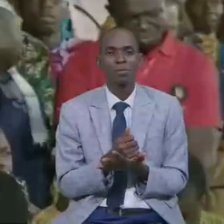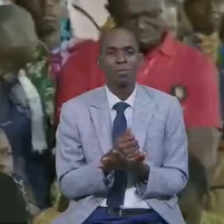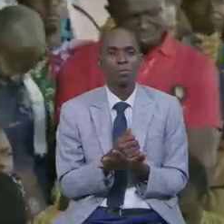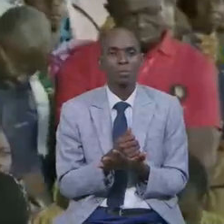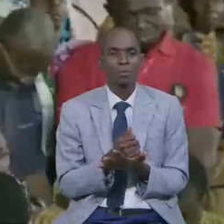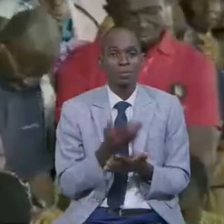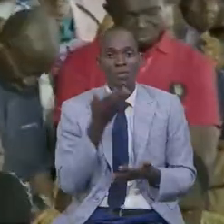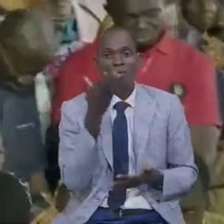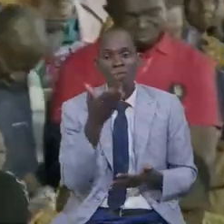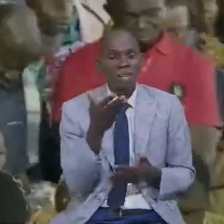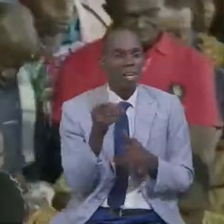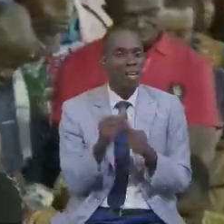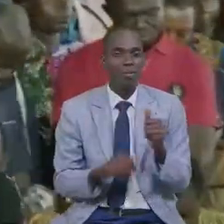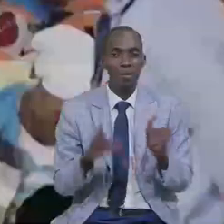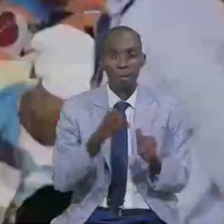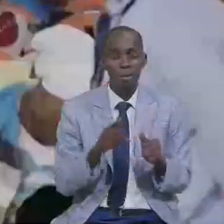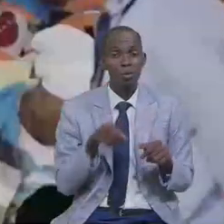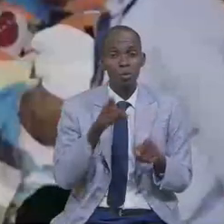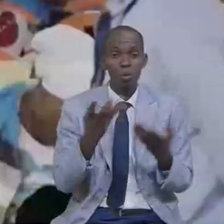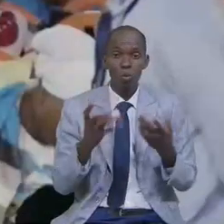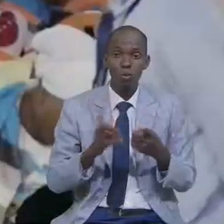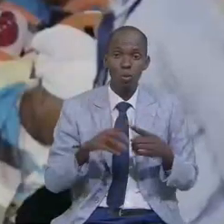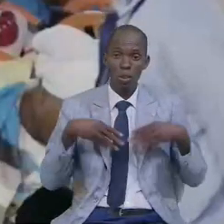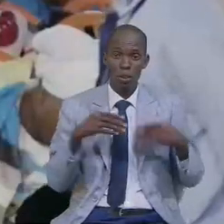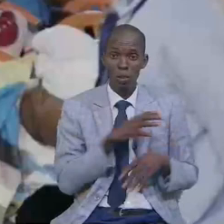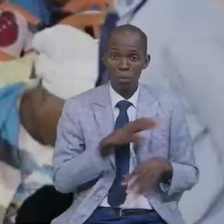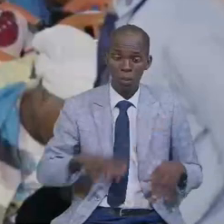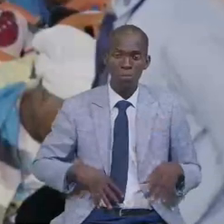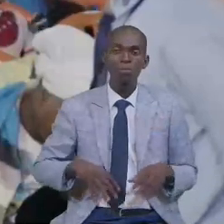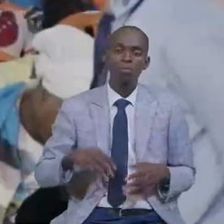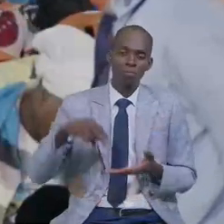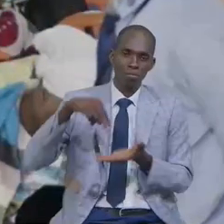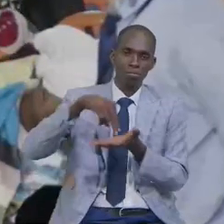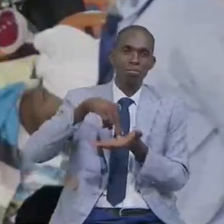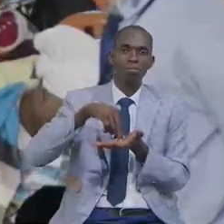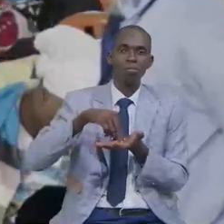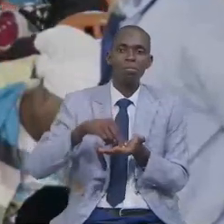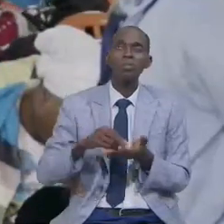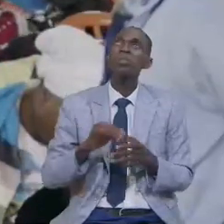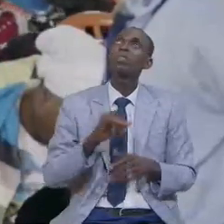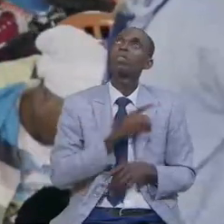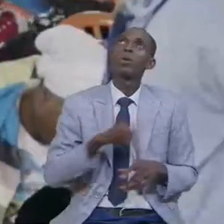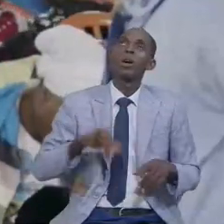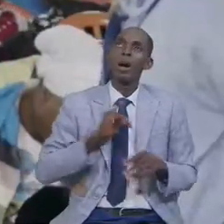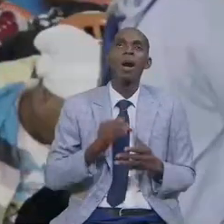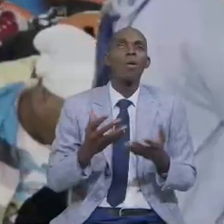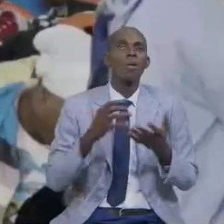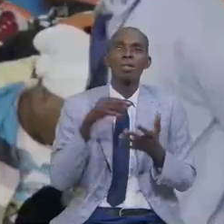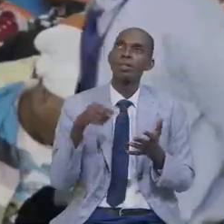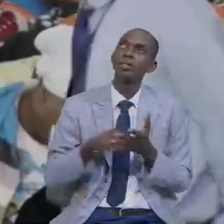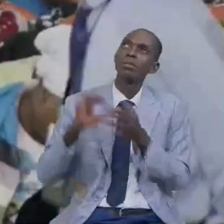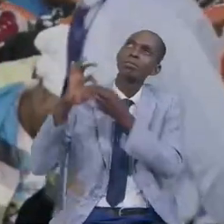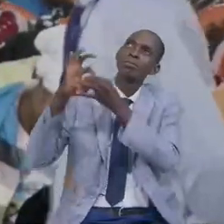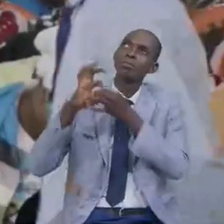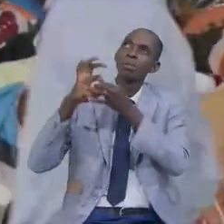Là-bas, n'importe où vous êtes. Lève-toi seulement debout. Oh, je veux cette réconciliation. Je veux ce pardon.